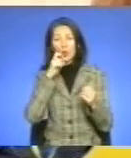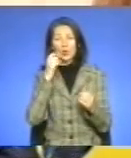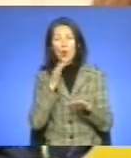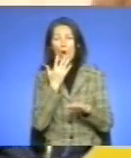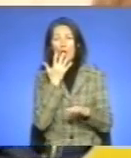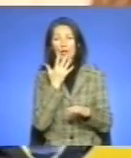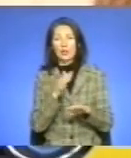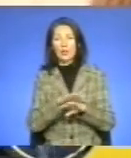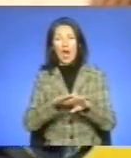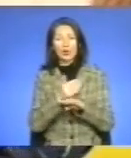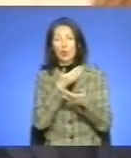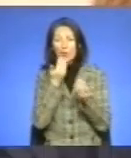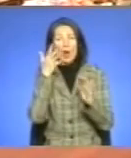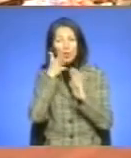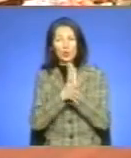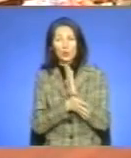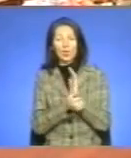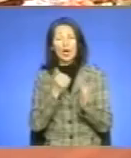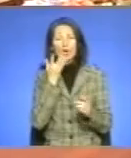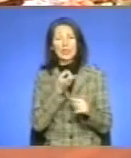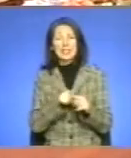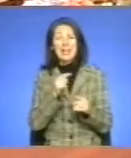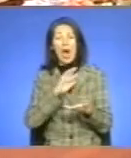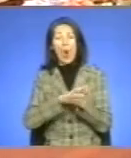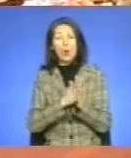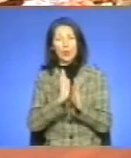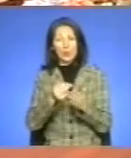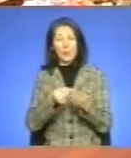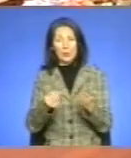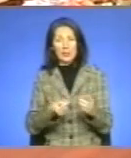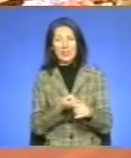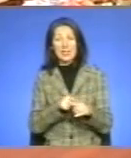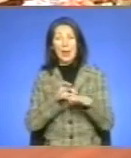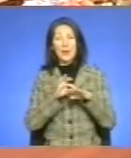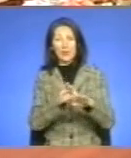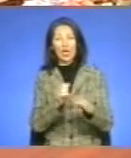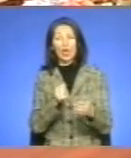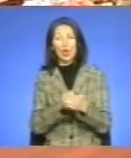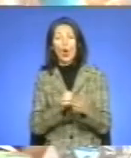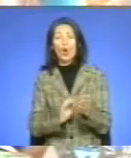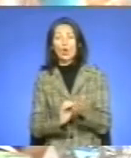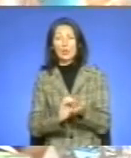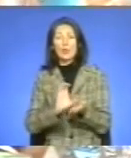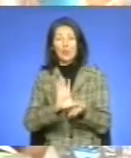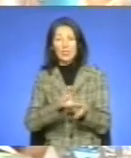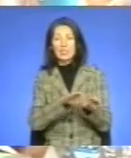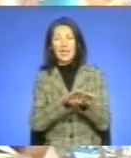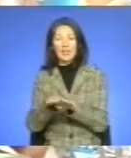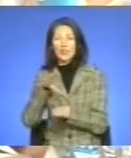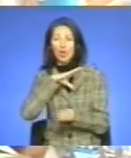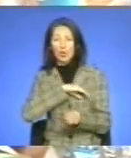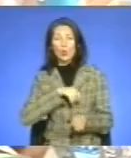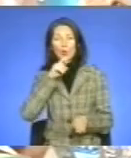Дей. Але якщо ця угода буде підписана, це призведе до зростання рівня доходів українців на 11%.